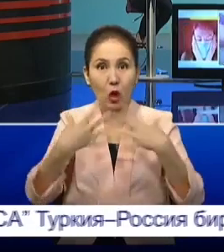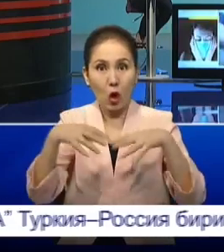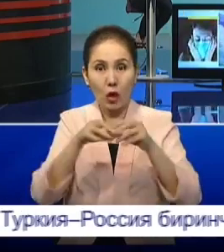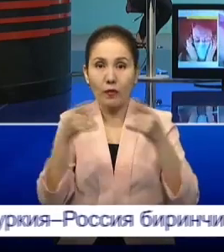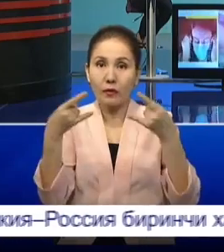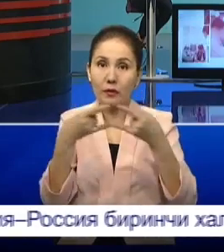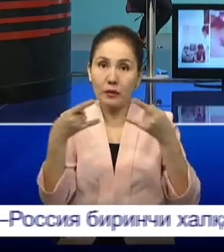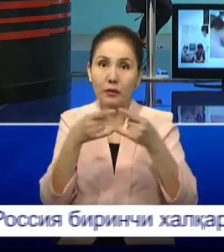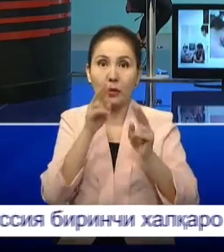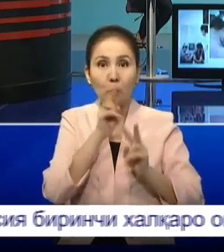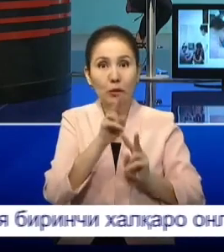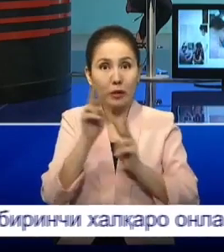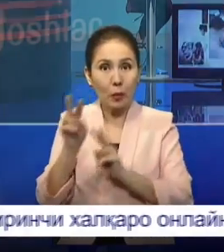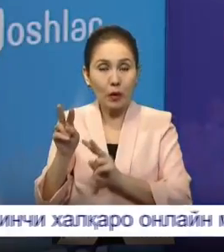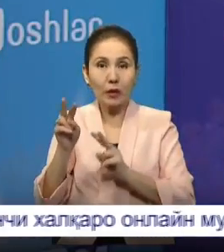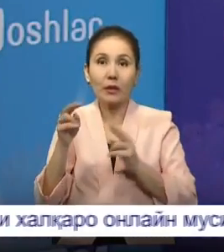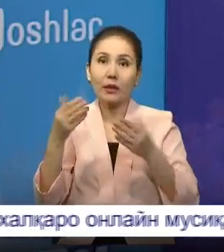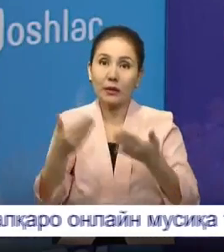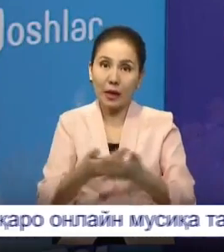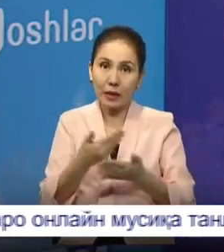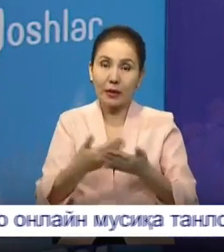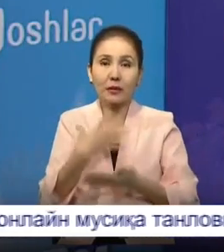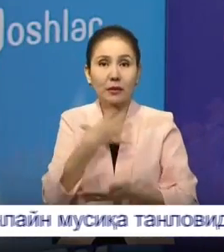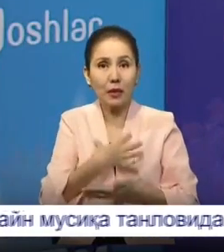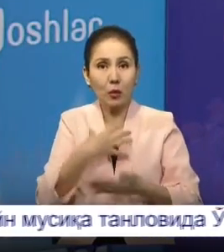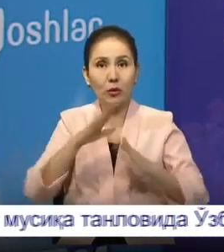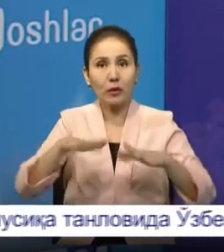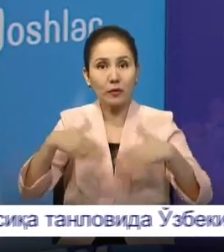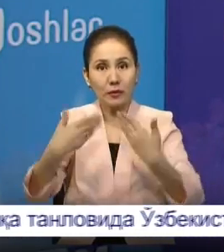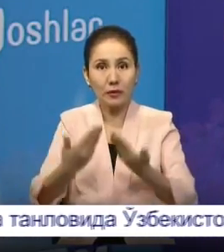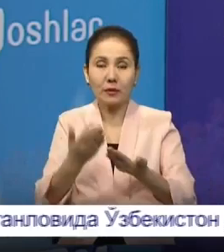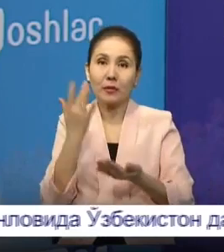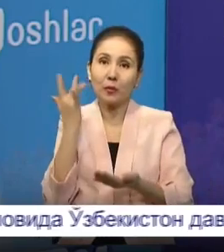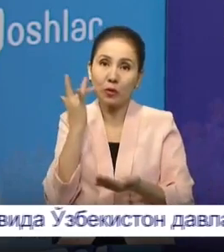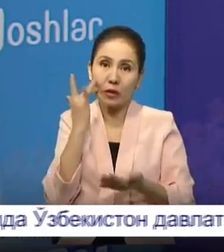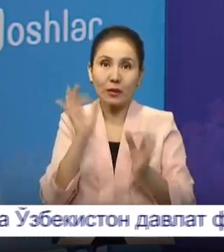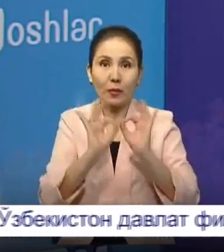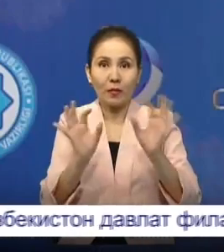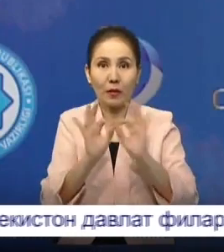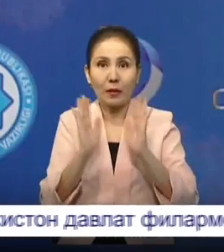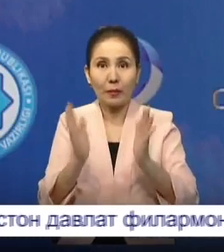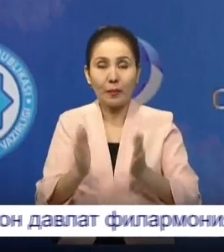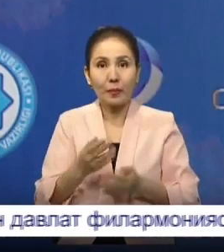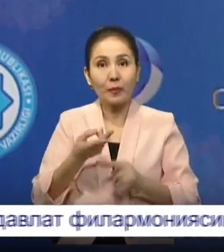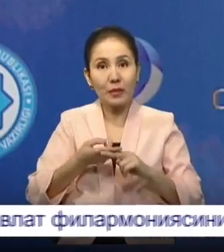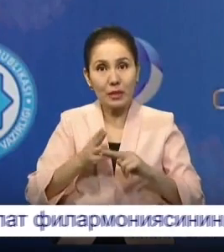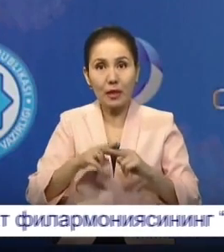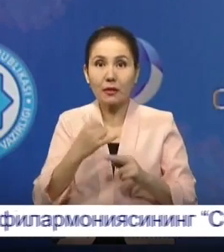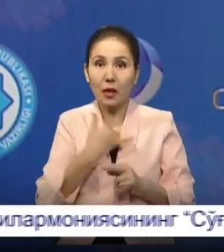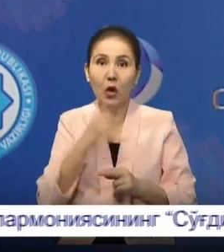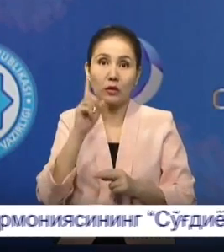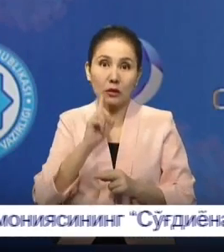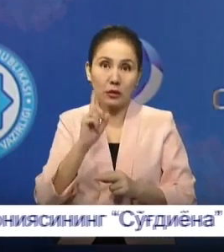telekanali e'lonlarini kuzatib boring, yangiliklar va zarur tafsilotlardan muntazam xabardor bo'ling. Bizda esa hozircha